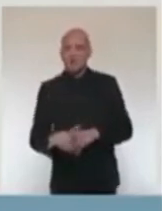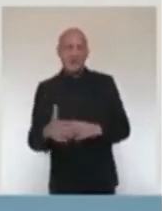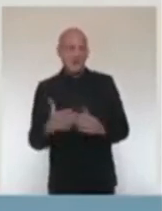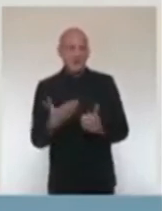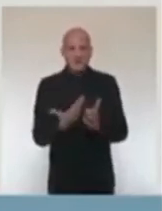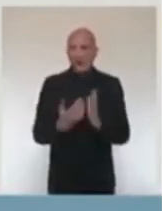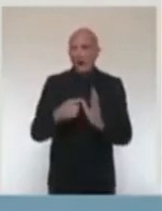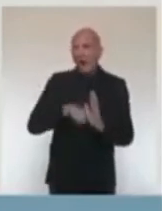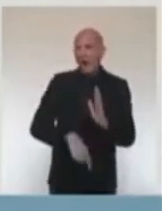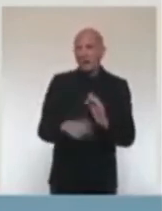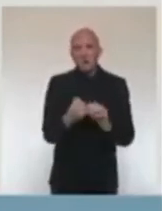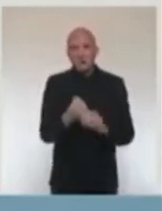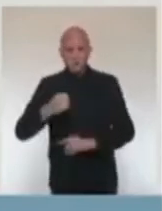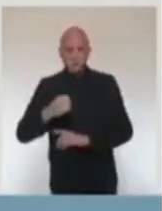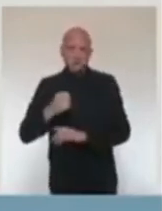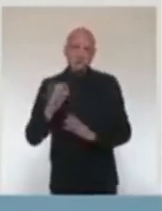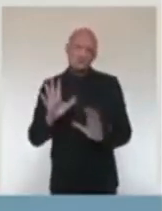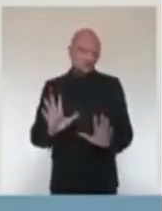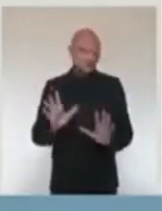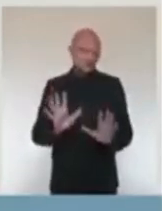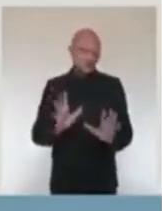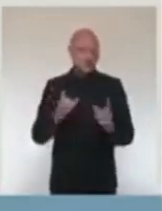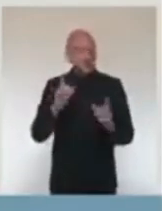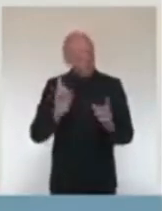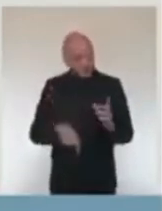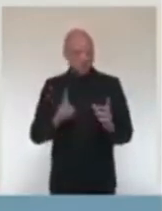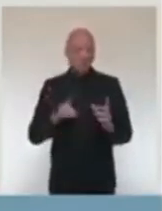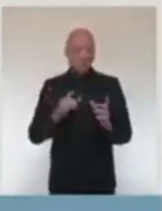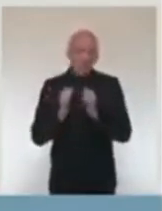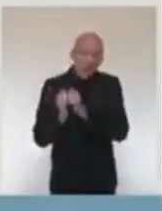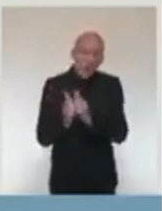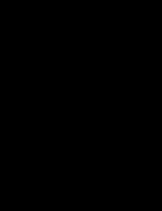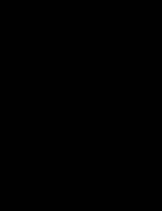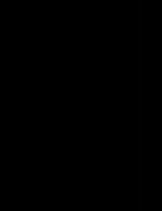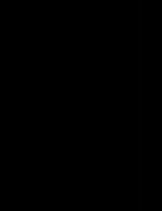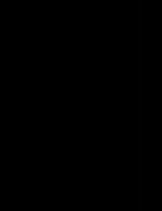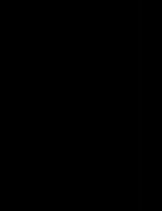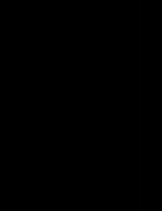et d'aucune règle. C'est bien l'esprit de responsabilité de chacun pour le bien de tous.